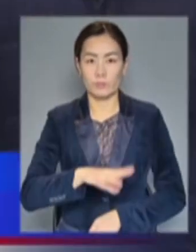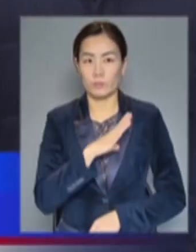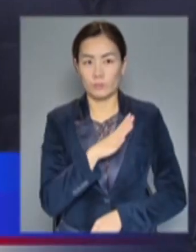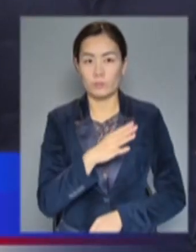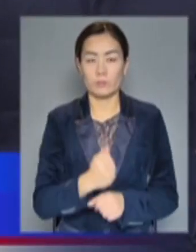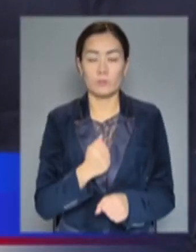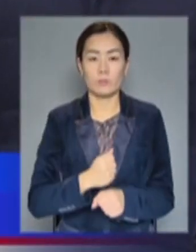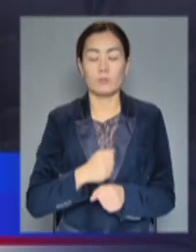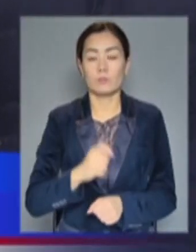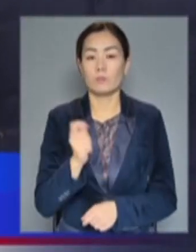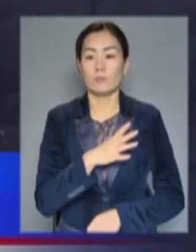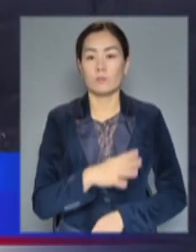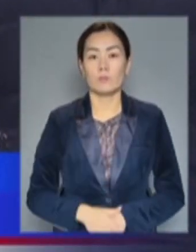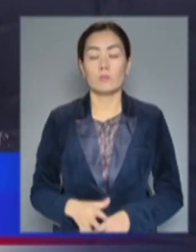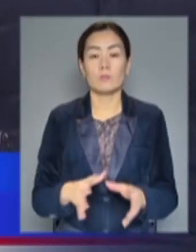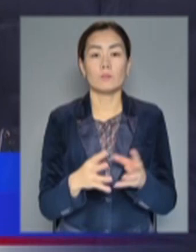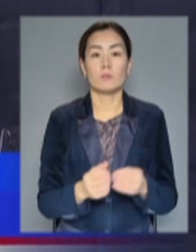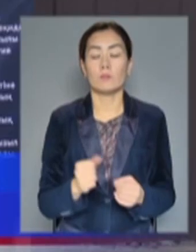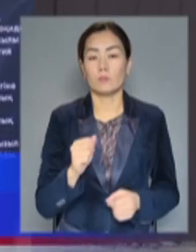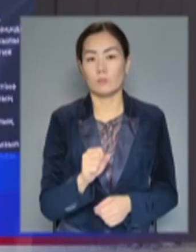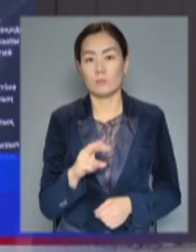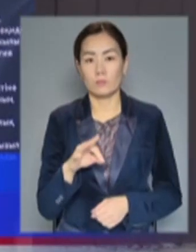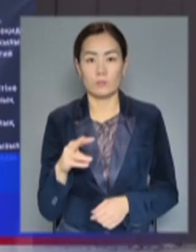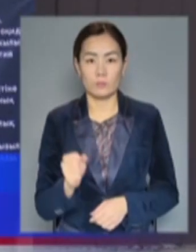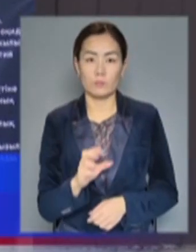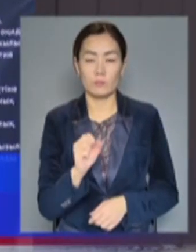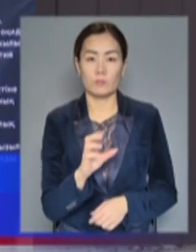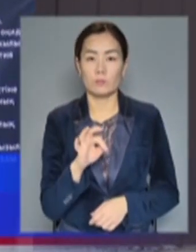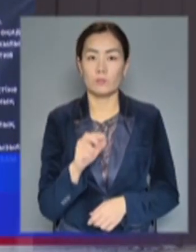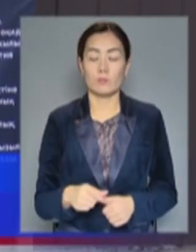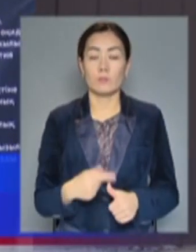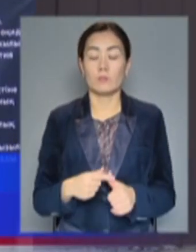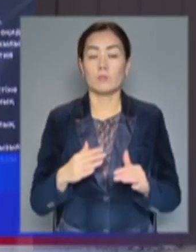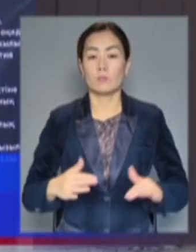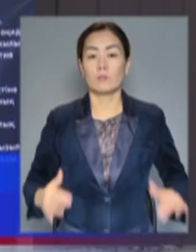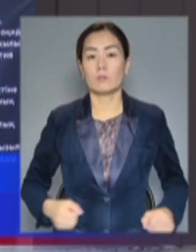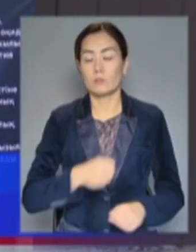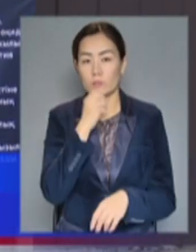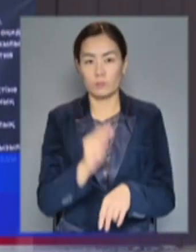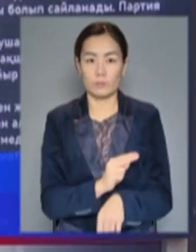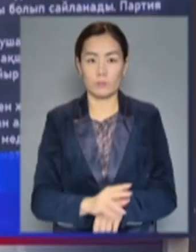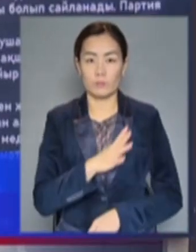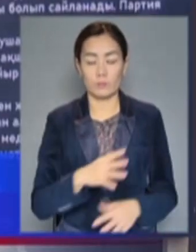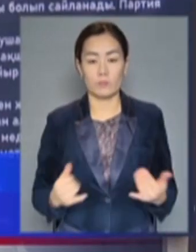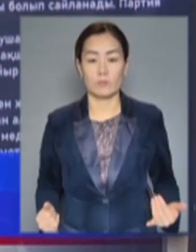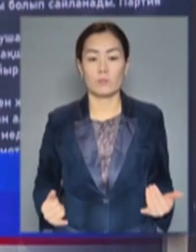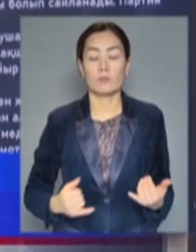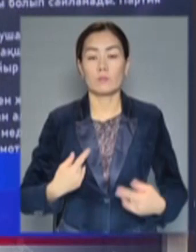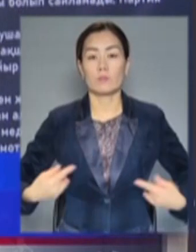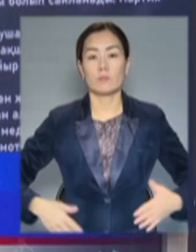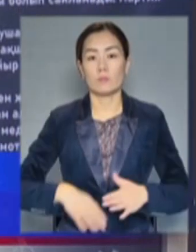атқарып, еңбек ардагері болған. Отбасында Қалима Наурызбаева, Сәбит Есқайыров есімді балаларын өсіріп тәрбиелеген. Бүгінде